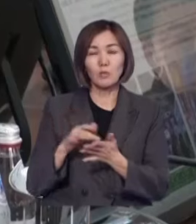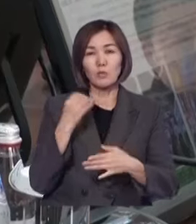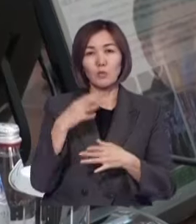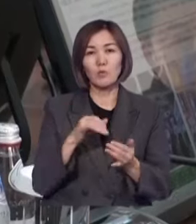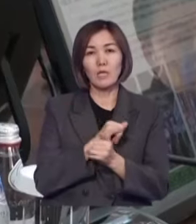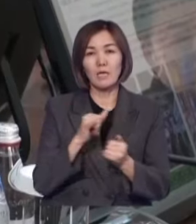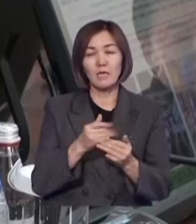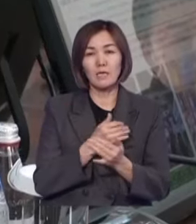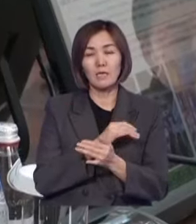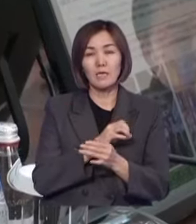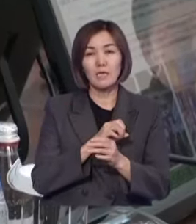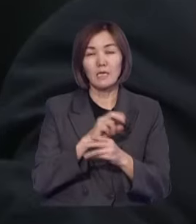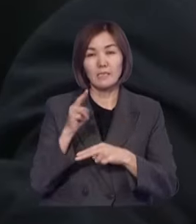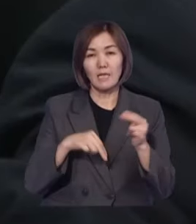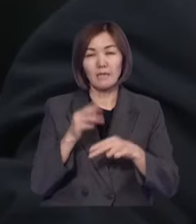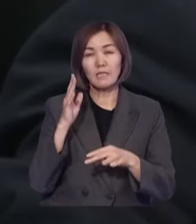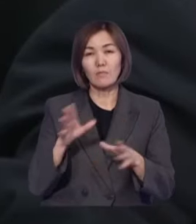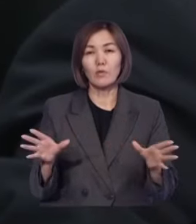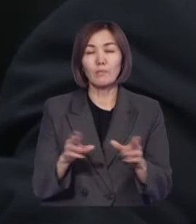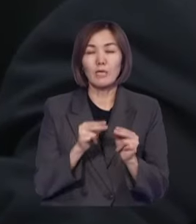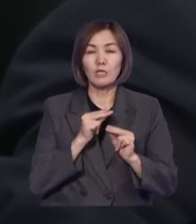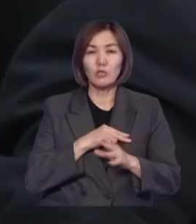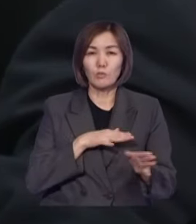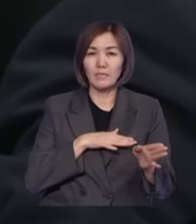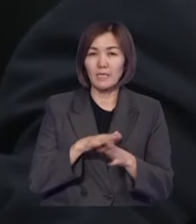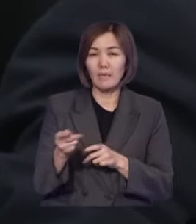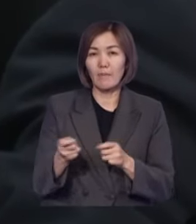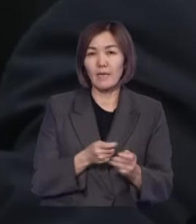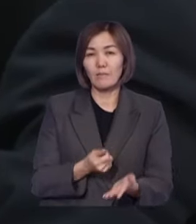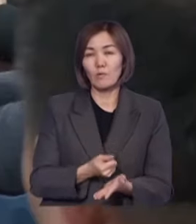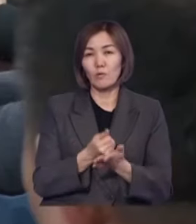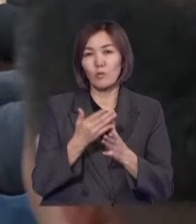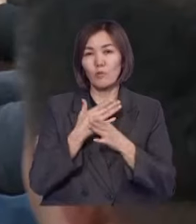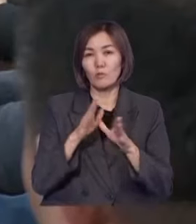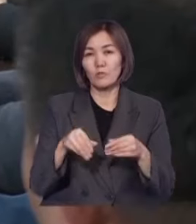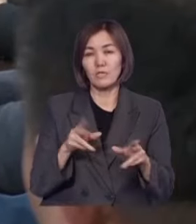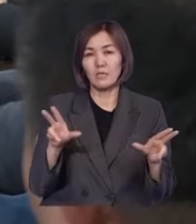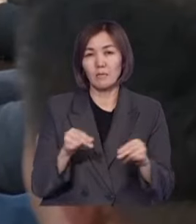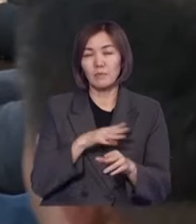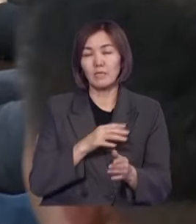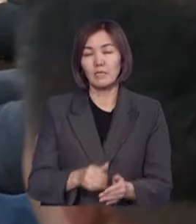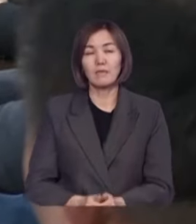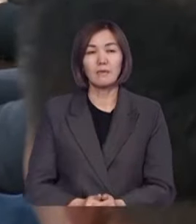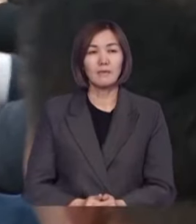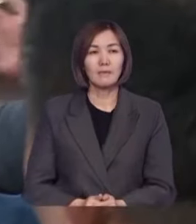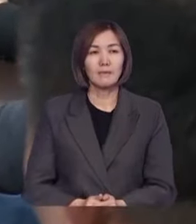қамтылмақ. Өз кезегінде аймақ басшысы бірлесе жұмыс жасап, әкімдік тарапынан қолдау көрсететінін тілге тиек етті.